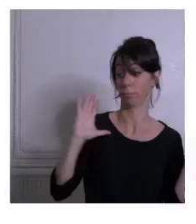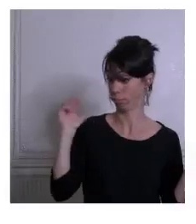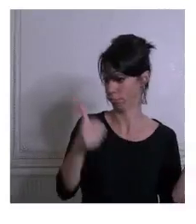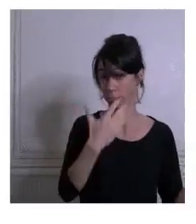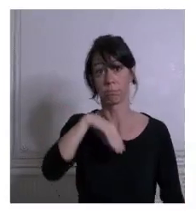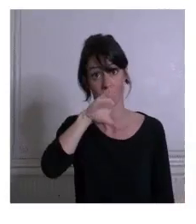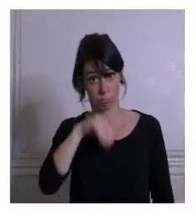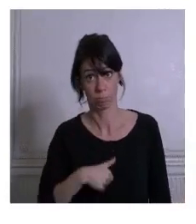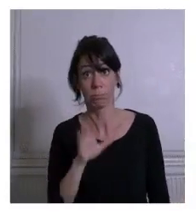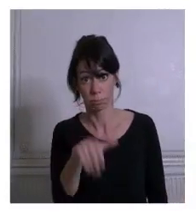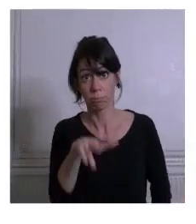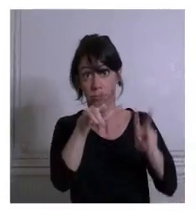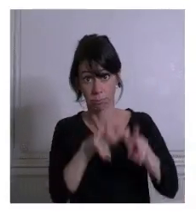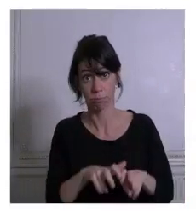enregistré,